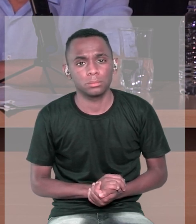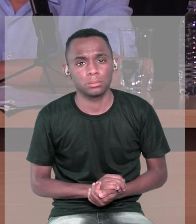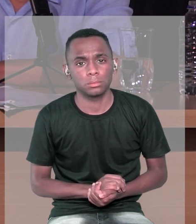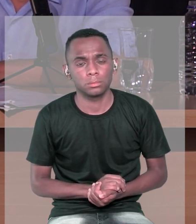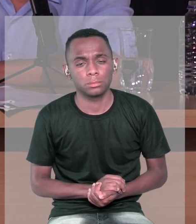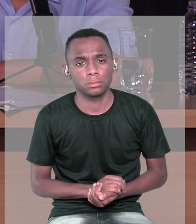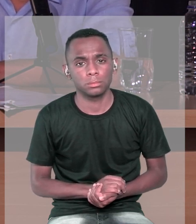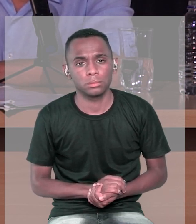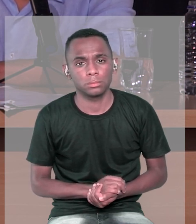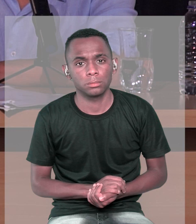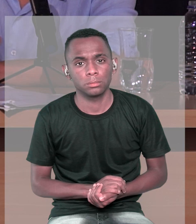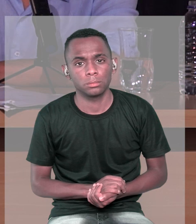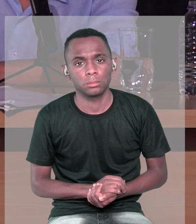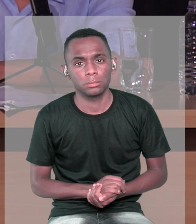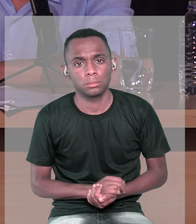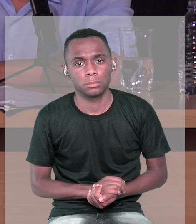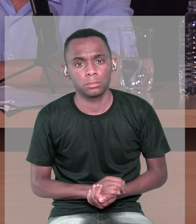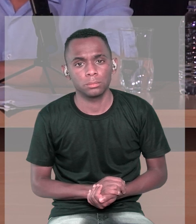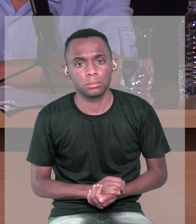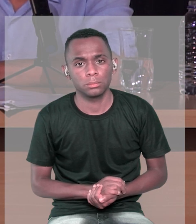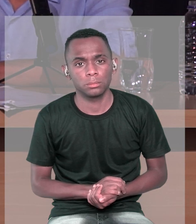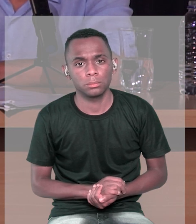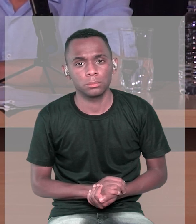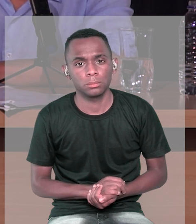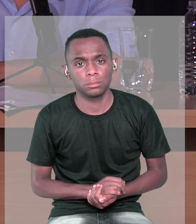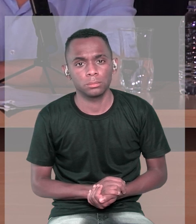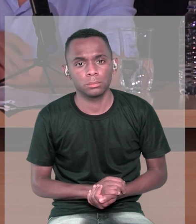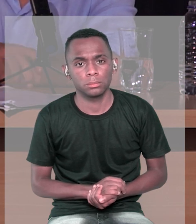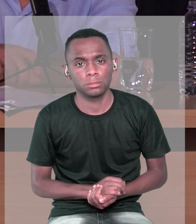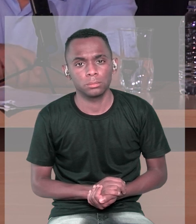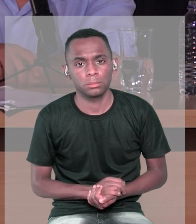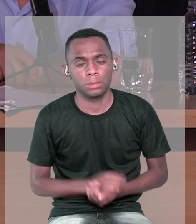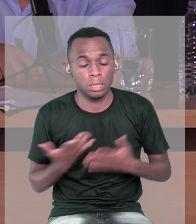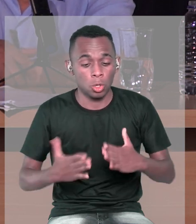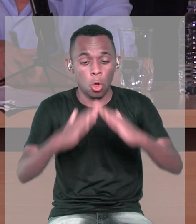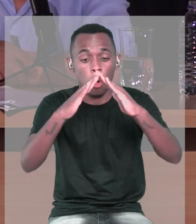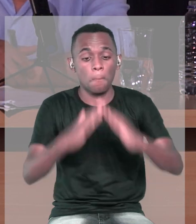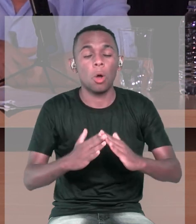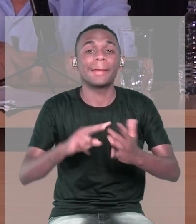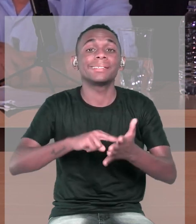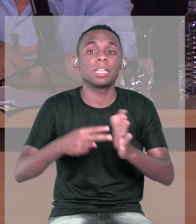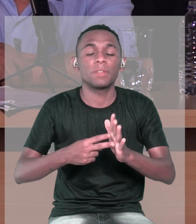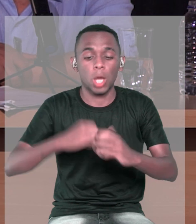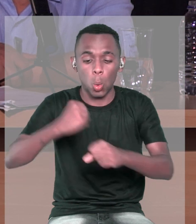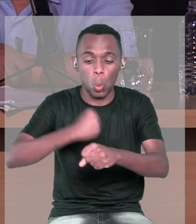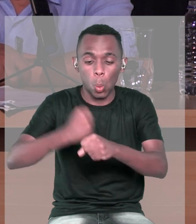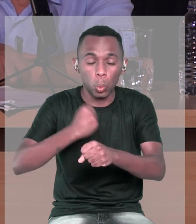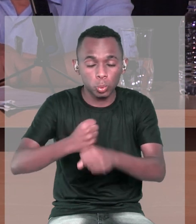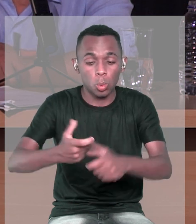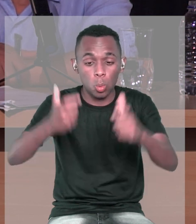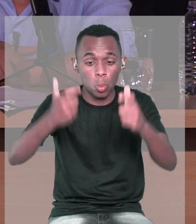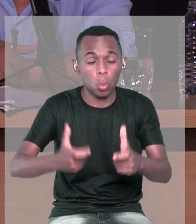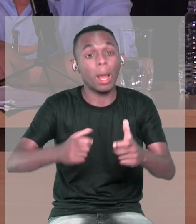composé d'énergie à la fois physique et spirituelle. Morar é construir um espaço